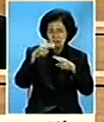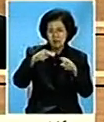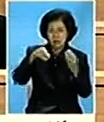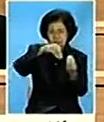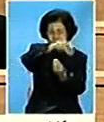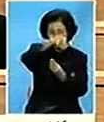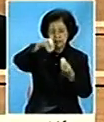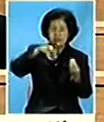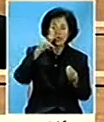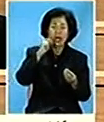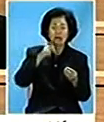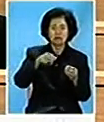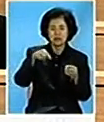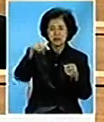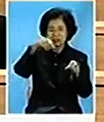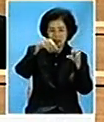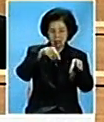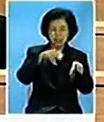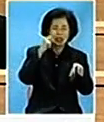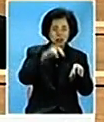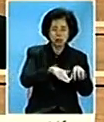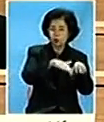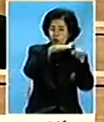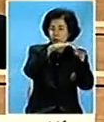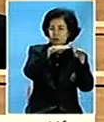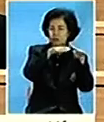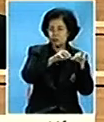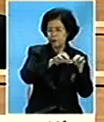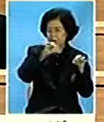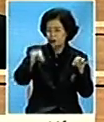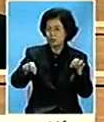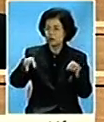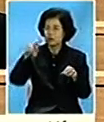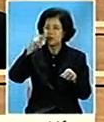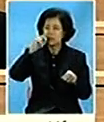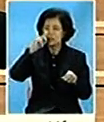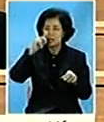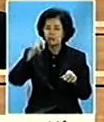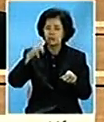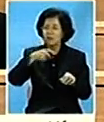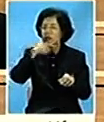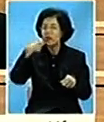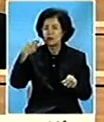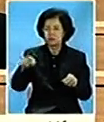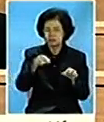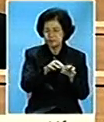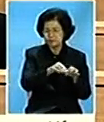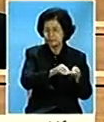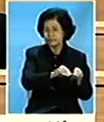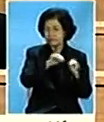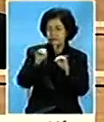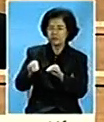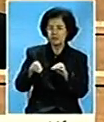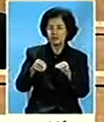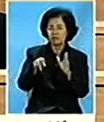น้ำจากส่วนที่มีน้ำท่วมนะครับไปในบริเวณที่มีน้ำแล้งอย่างเช่นจาก